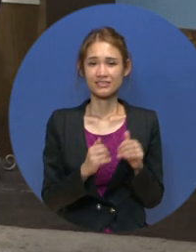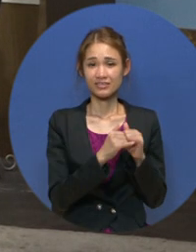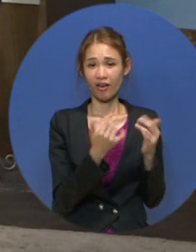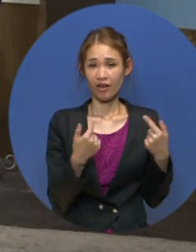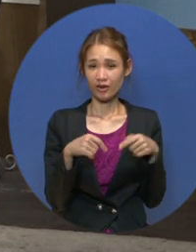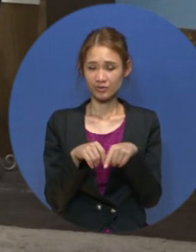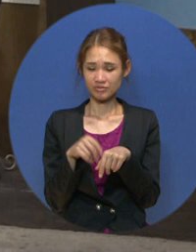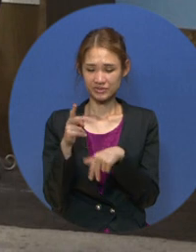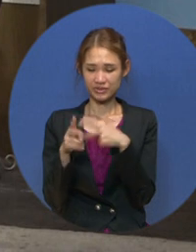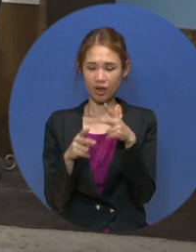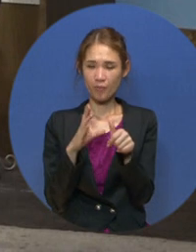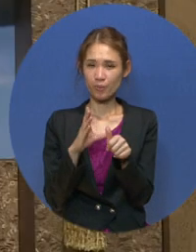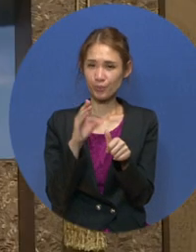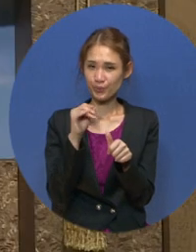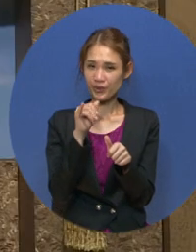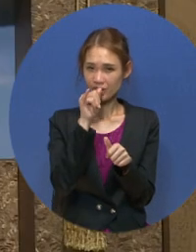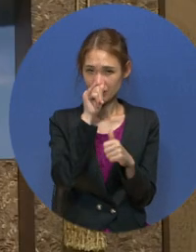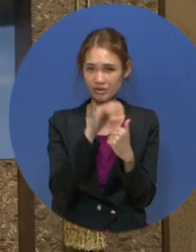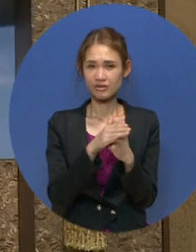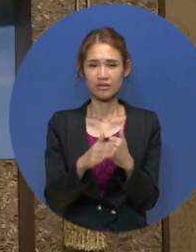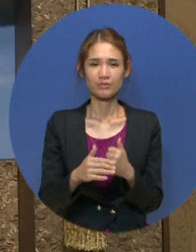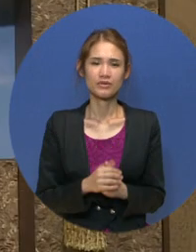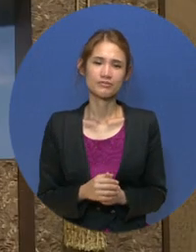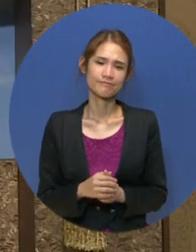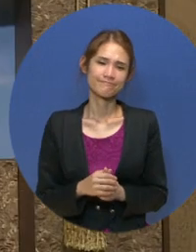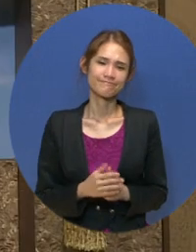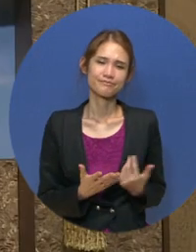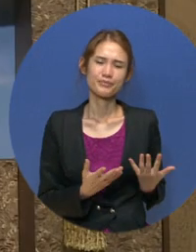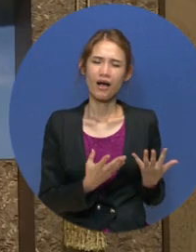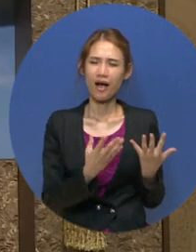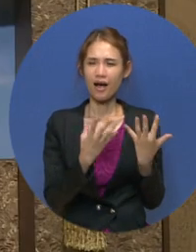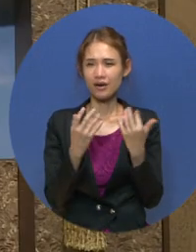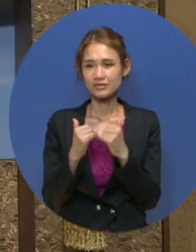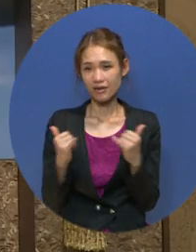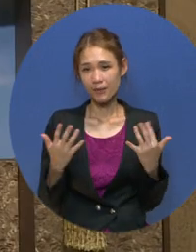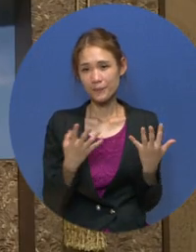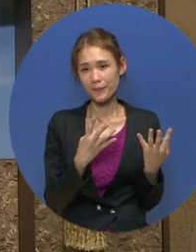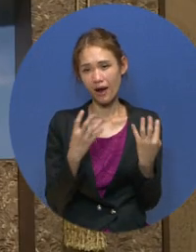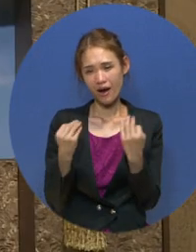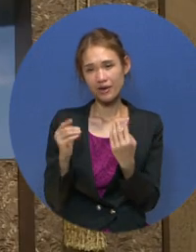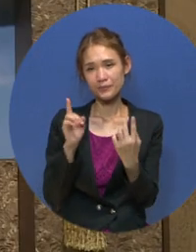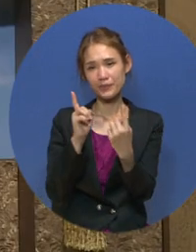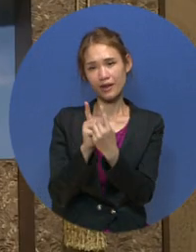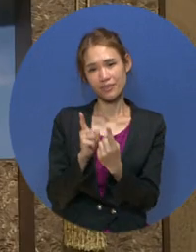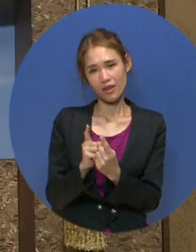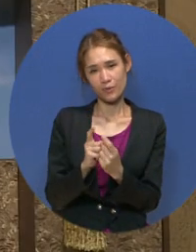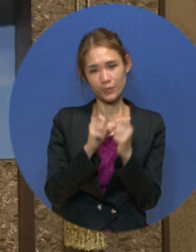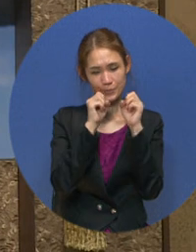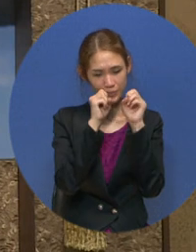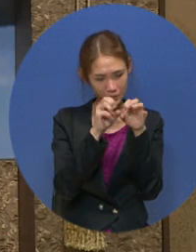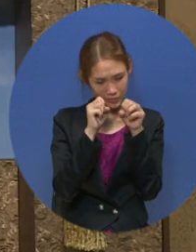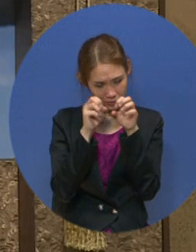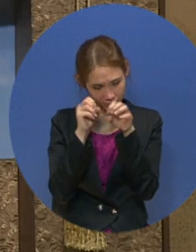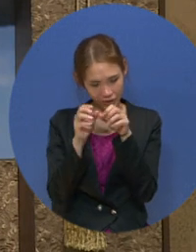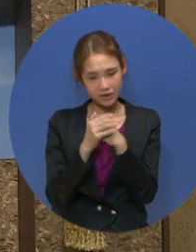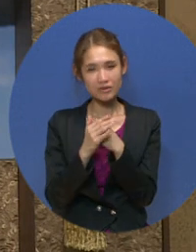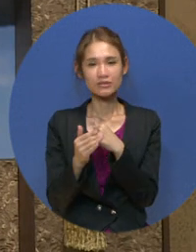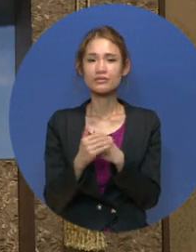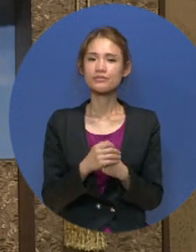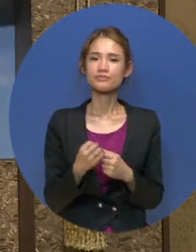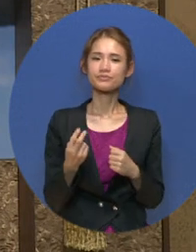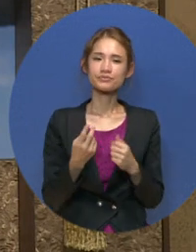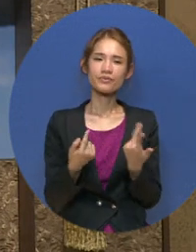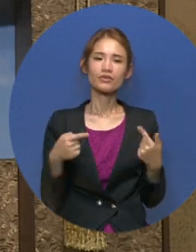사람과 함께하는 사업 모델이기 때문에 많은 사람을 만나고 많은 사람에게 알리고 또 그분들이 함께